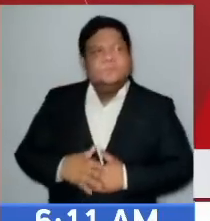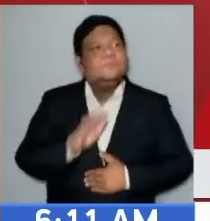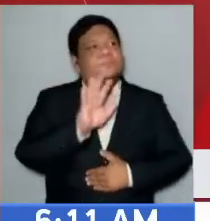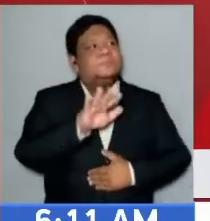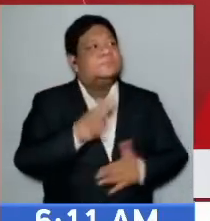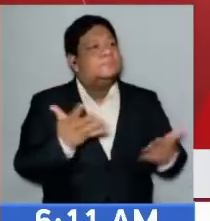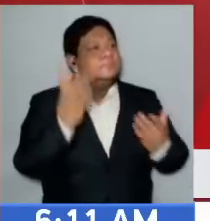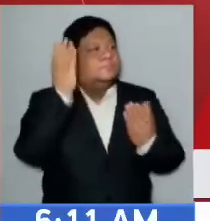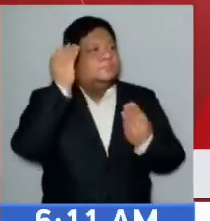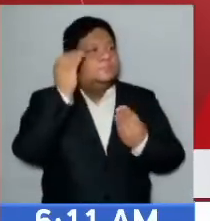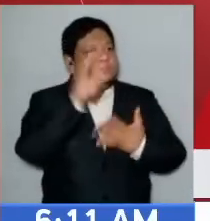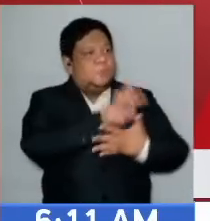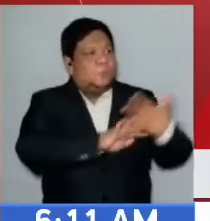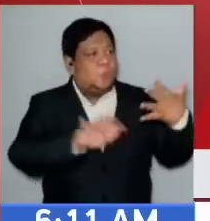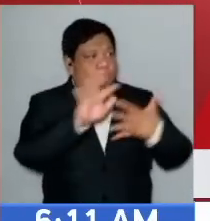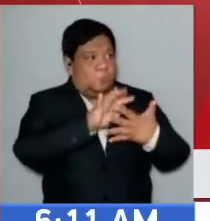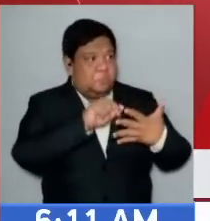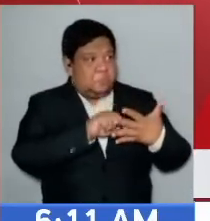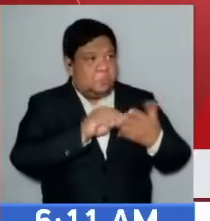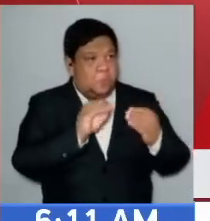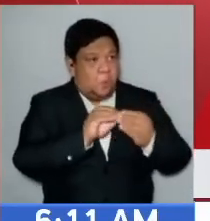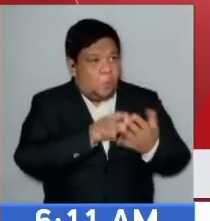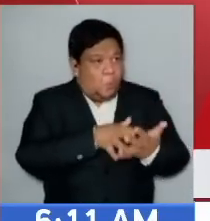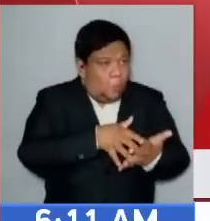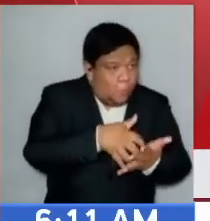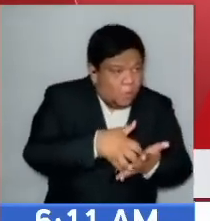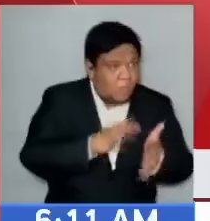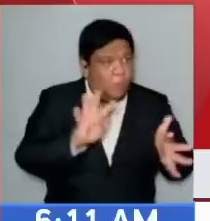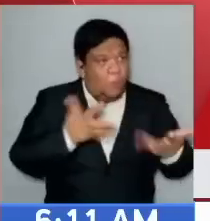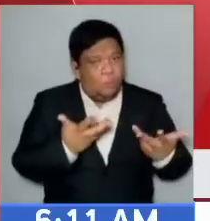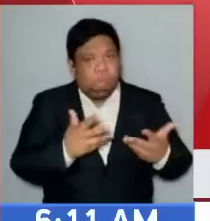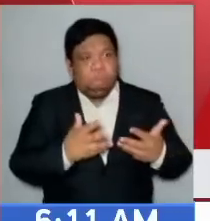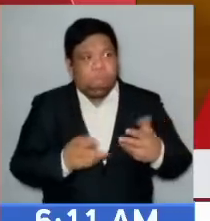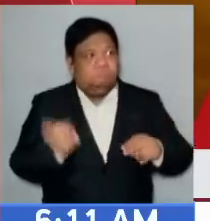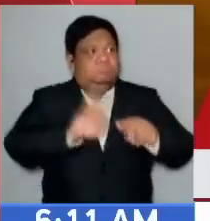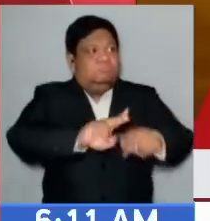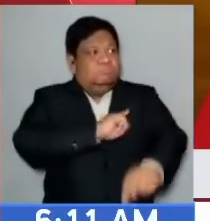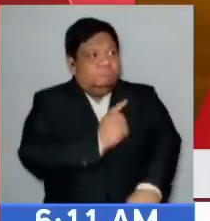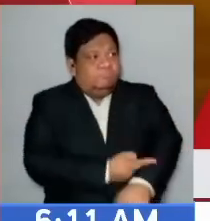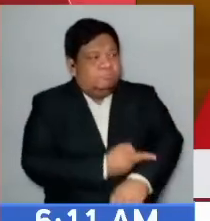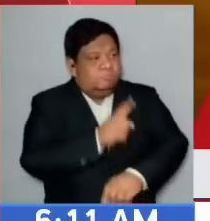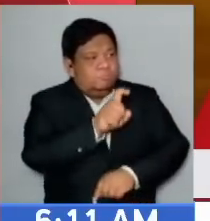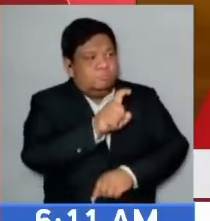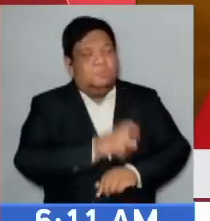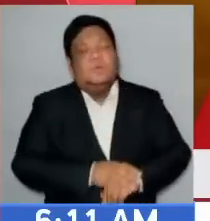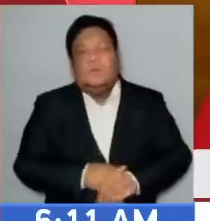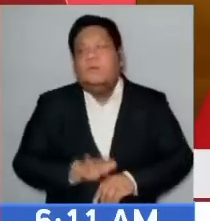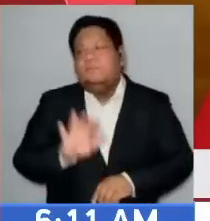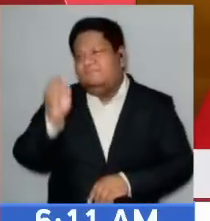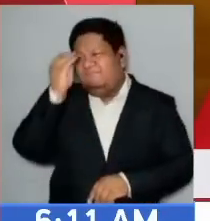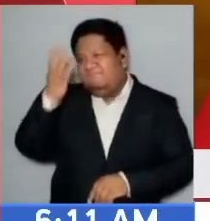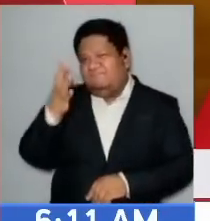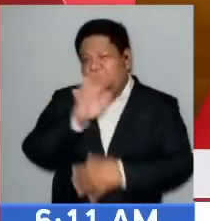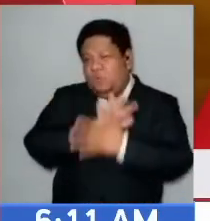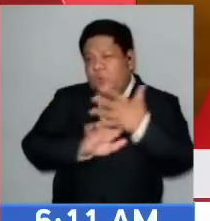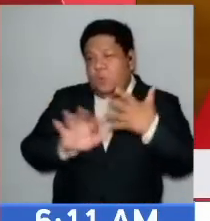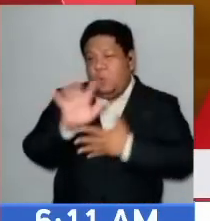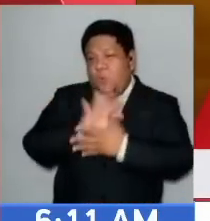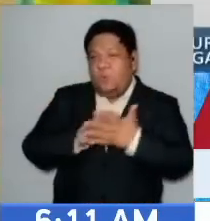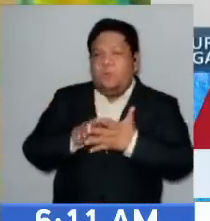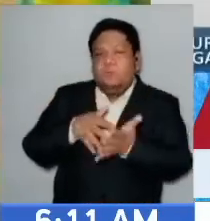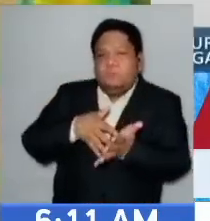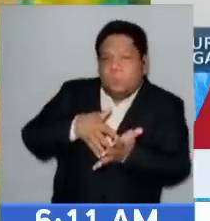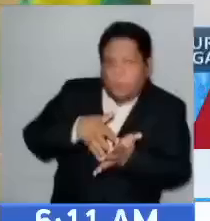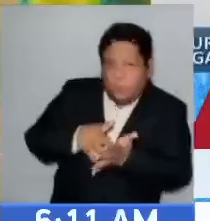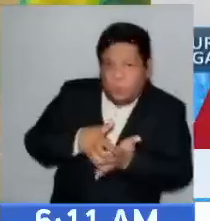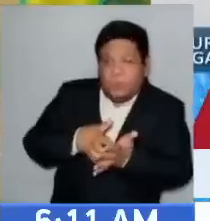humina o lumakas pa? Igan, bagyong humina itong bagyong si Betty, no? From 155 kilometers per hour kagabi, ngayon